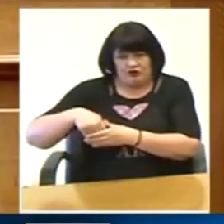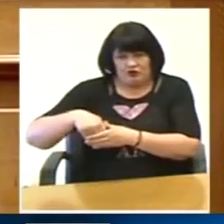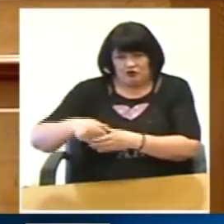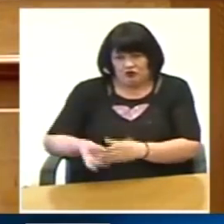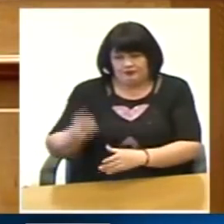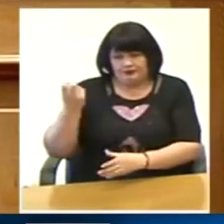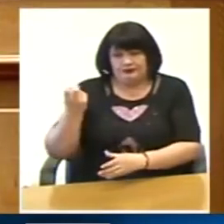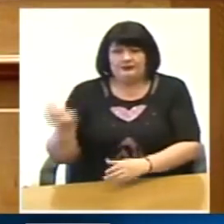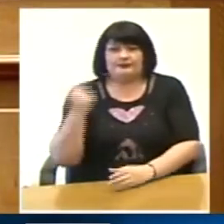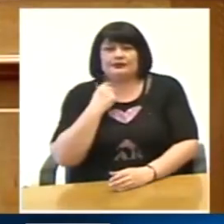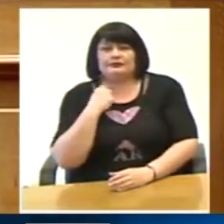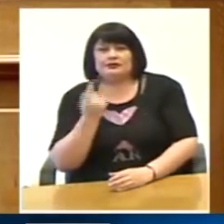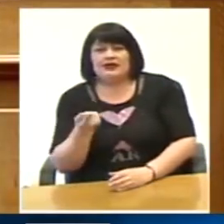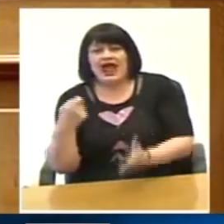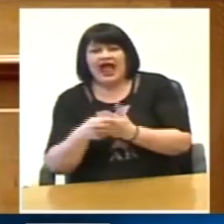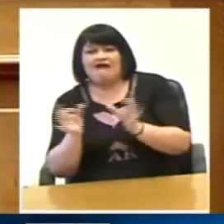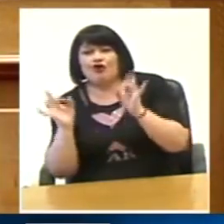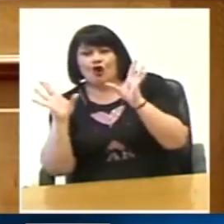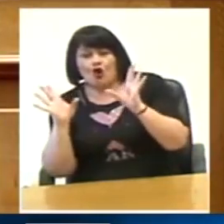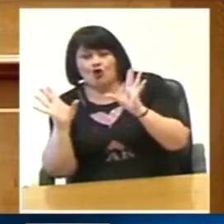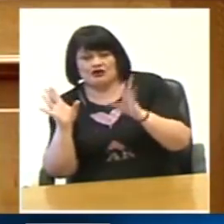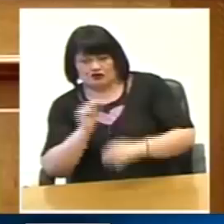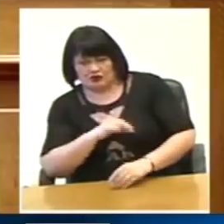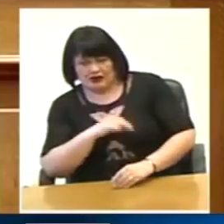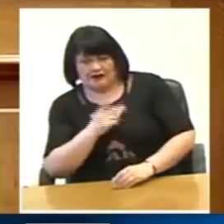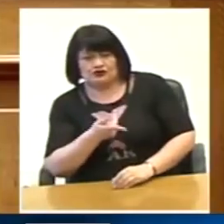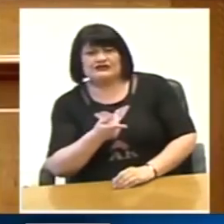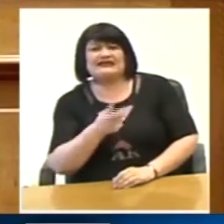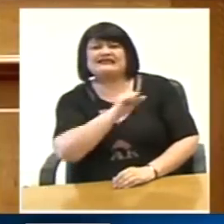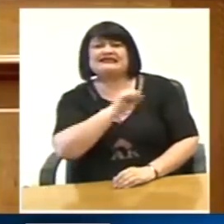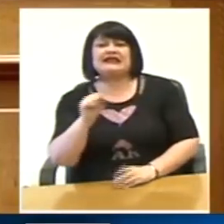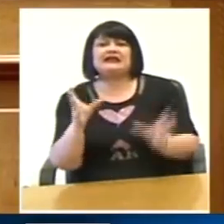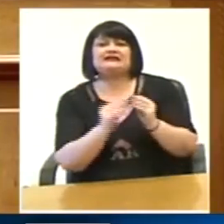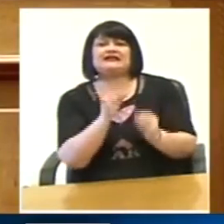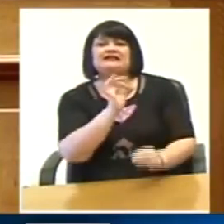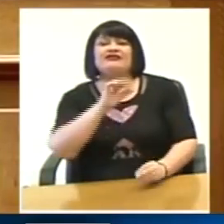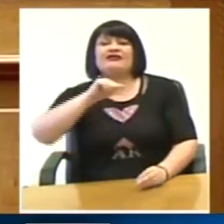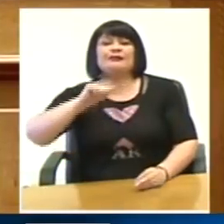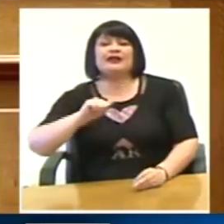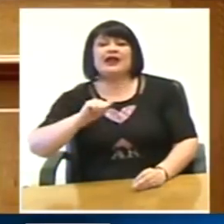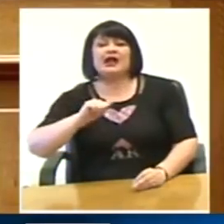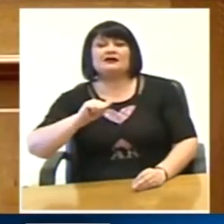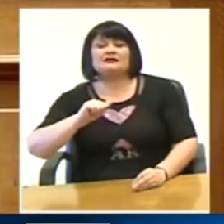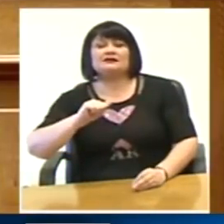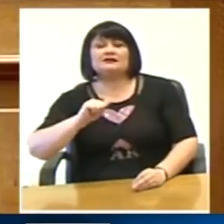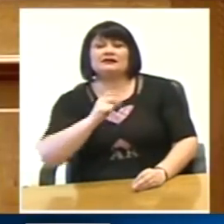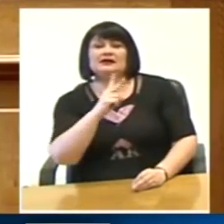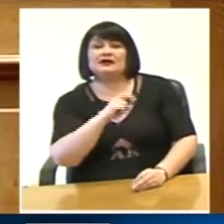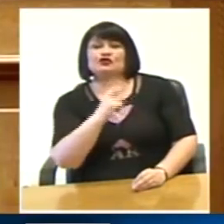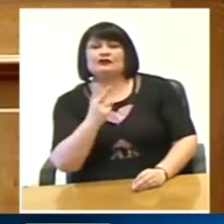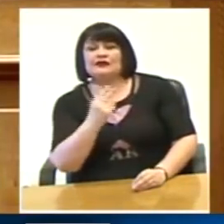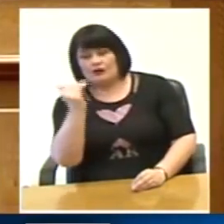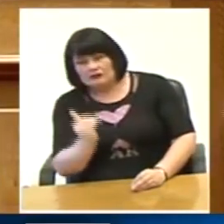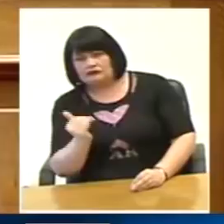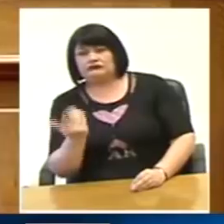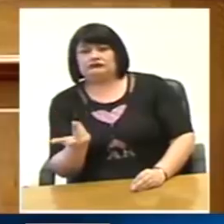αφορολόγητου ή από την τσέπη που να μην μειωθεί ο συντελεστής φορολόγησης των φυσικών προσώπων από το 22% ή